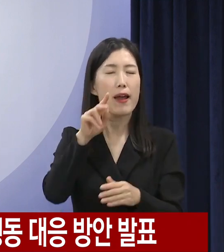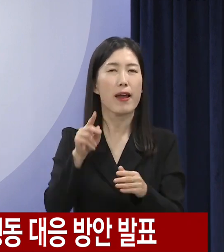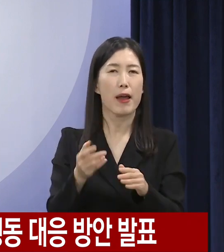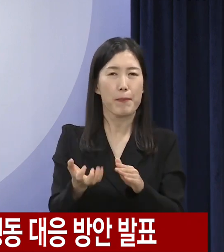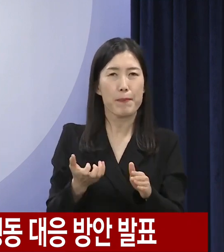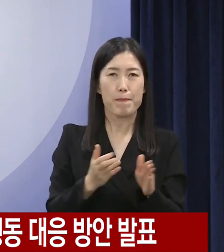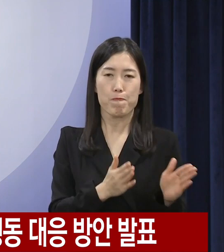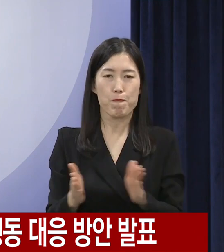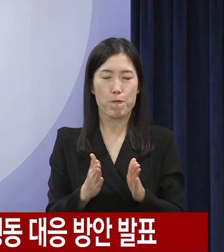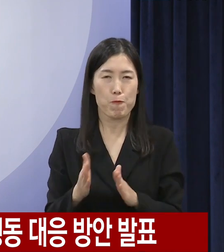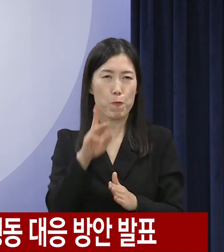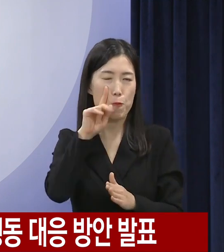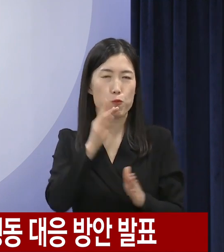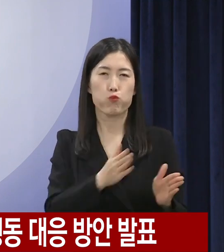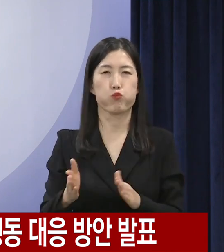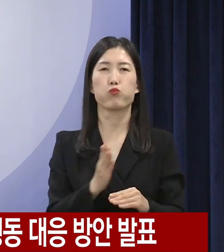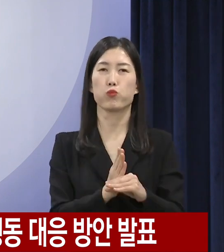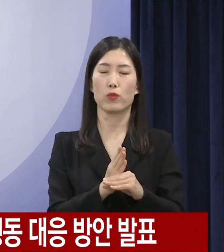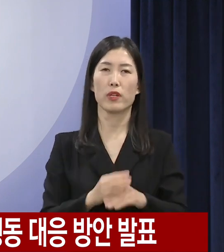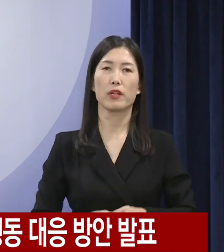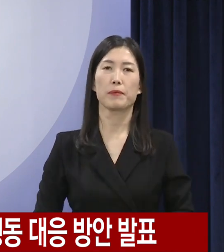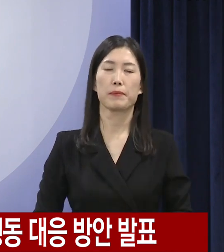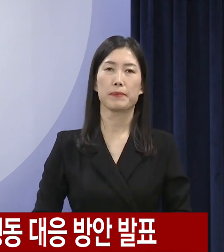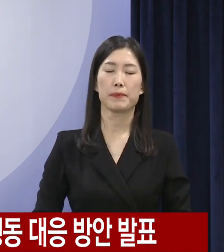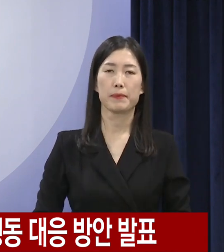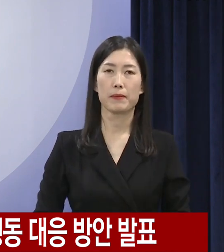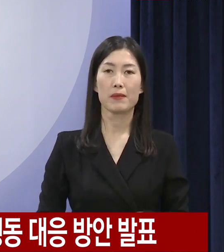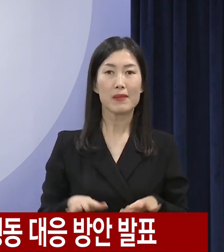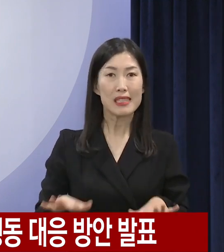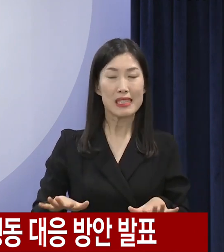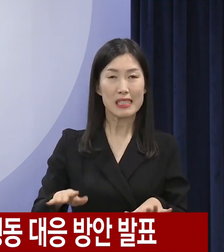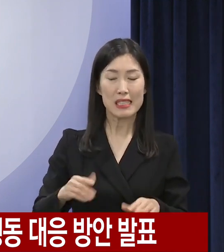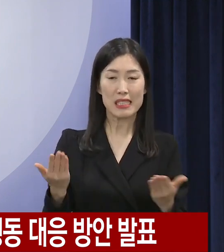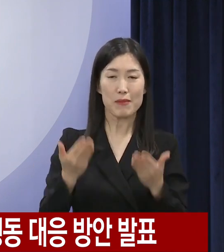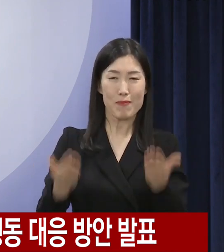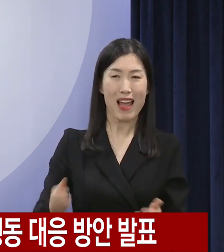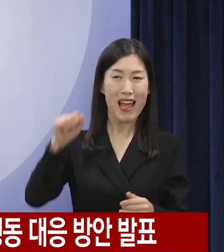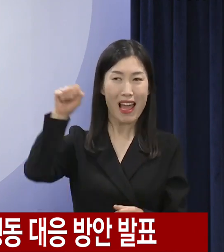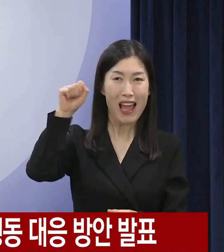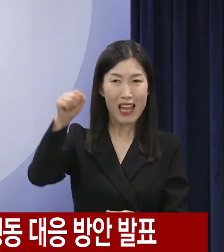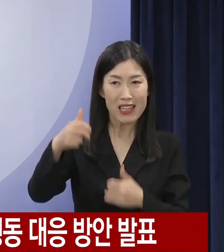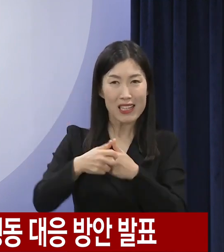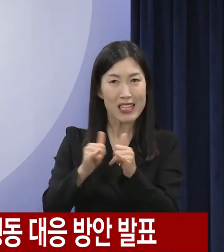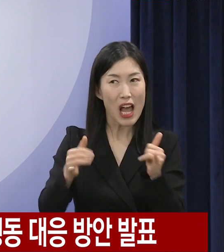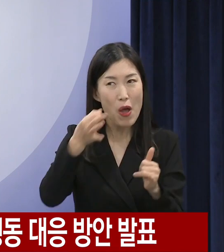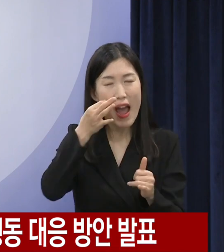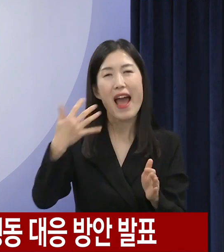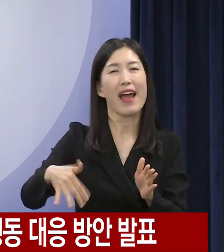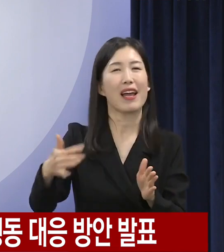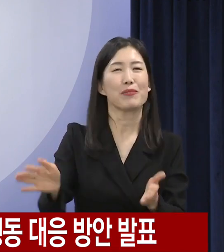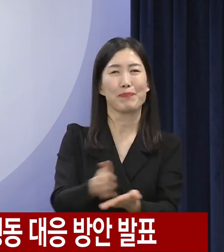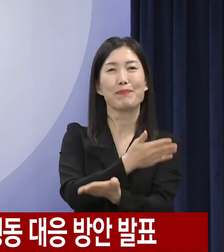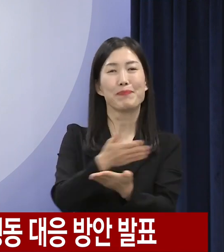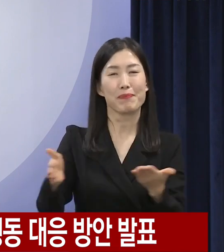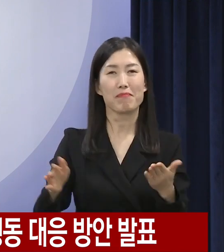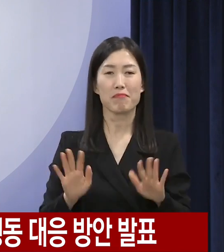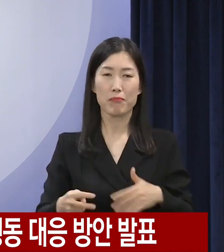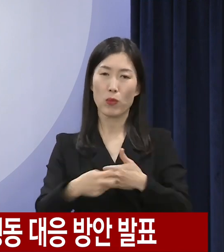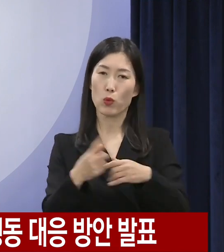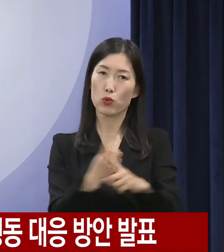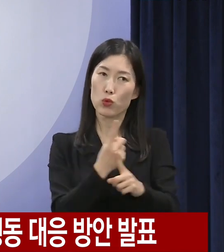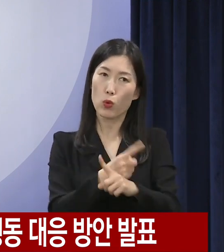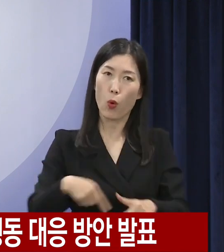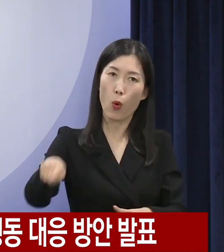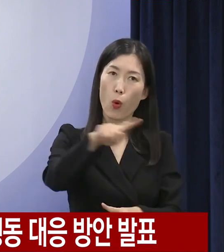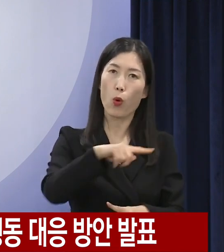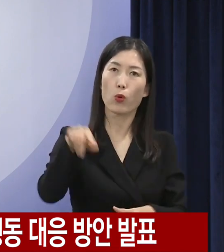발생하지 않도록 대비하고 있습니다. 현재 파업이 시행된 의료기관은 없으며 진료는